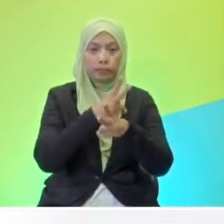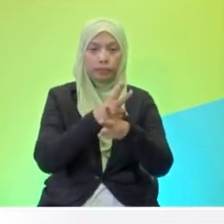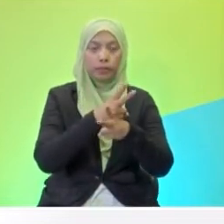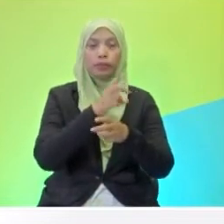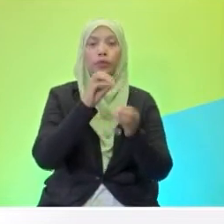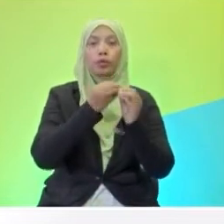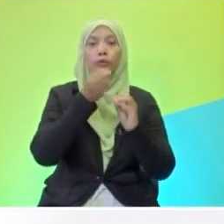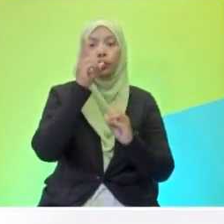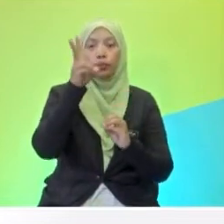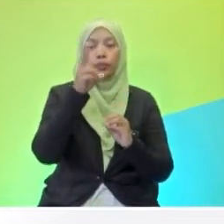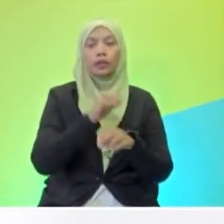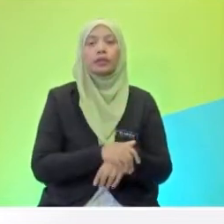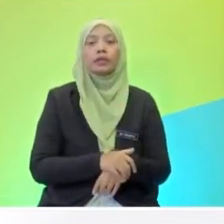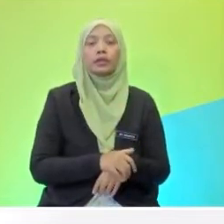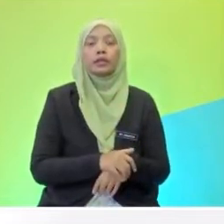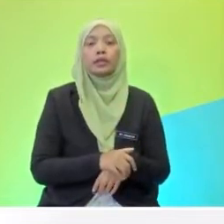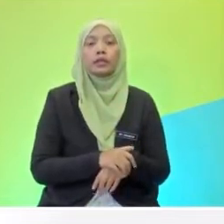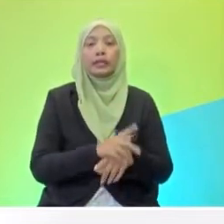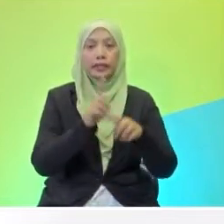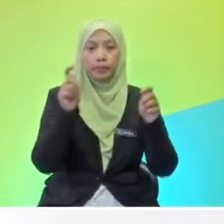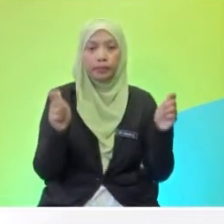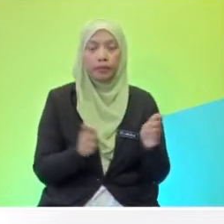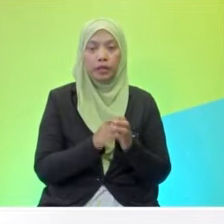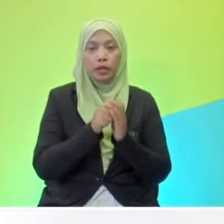2 tapak brubusan